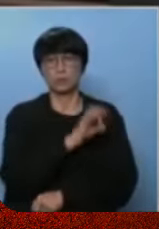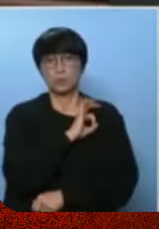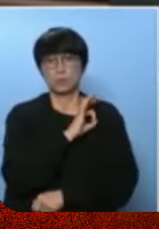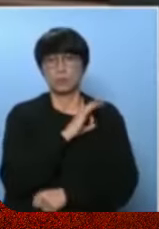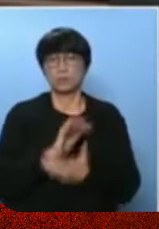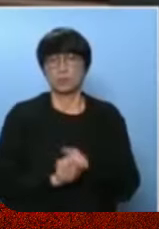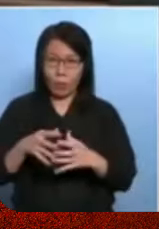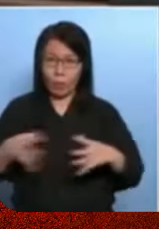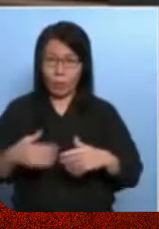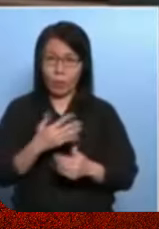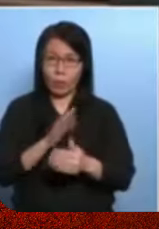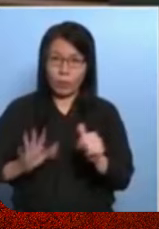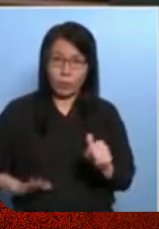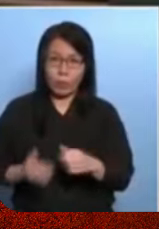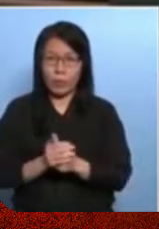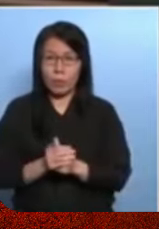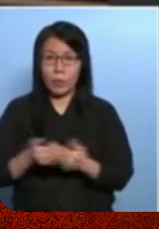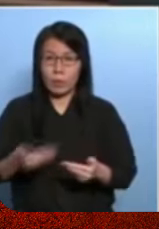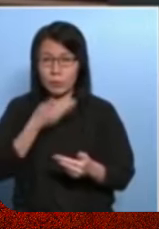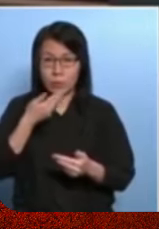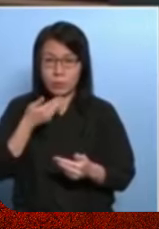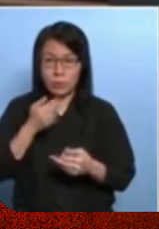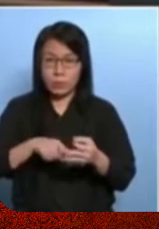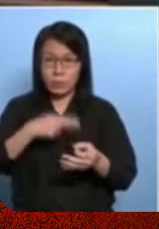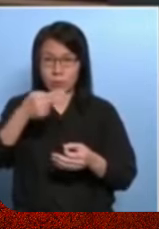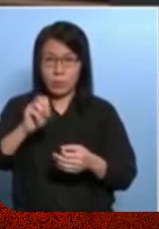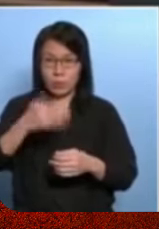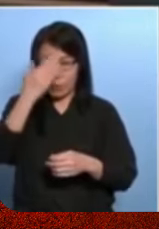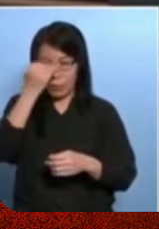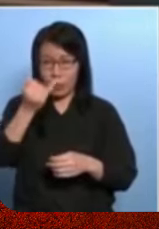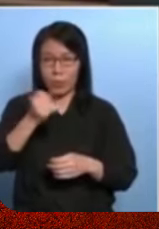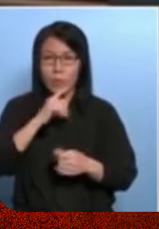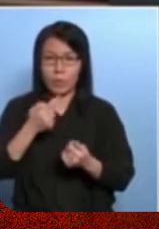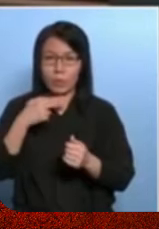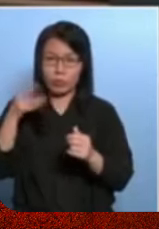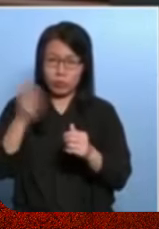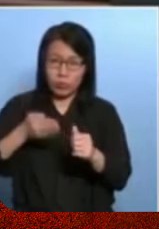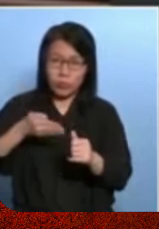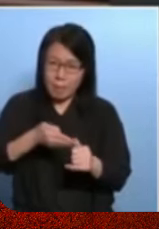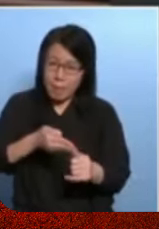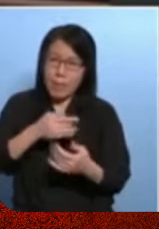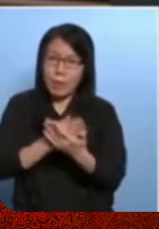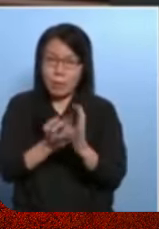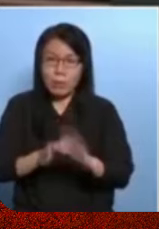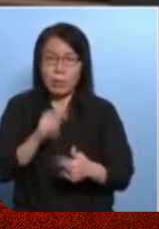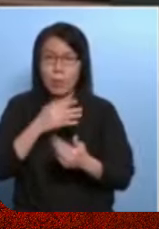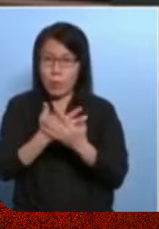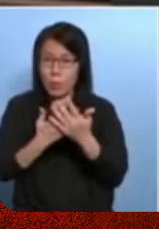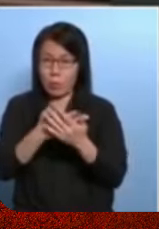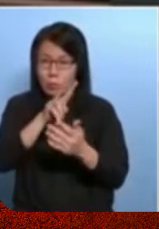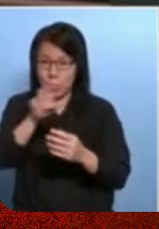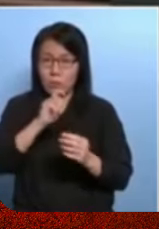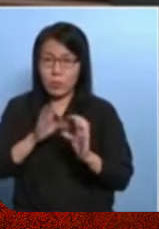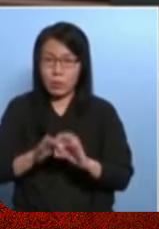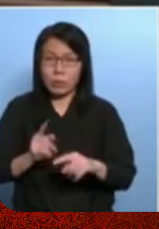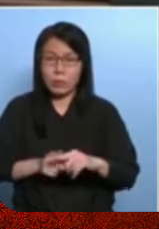非常巨大的傷害。今早何君堯議員不幸地被人用刀斬傷，現在在網上都竟然還